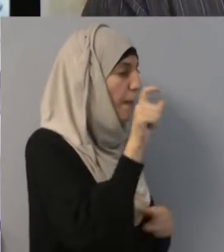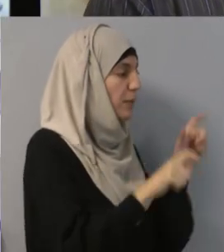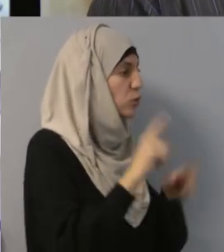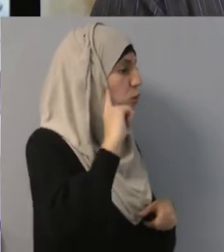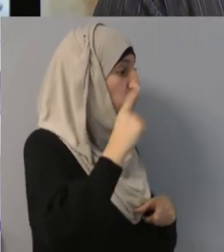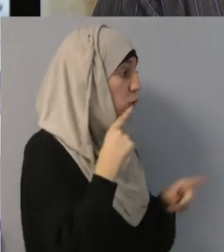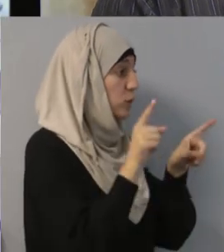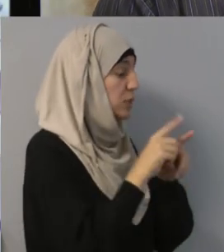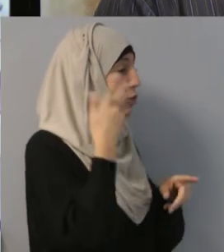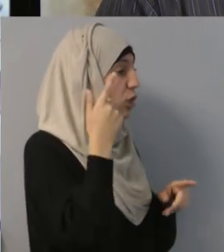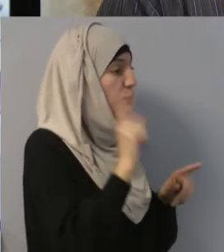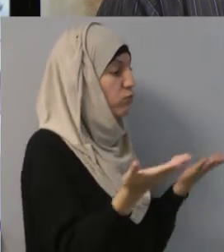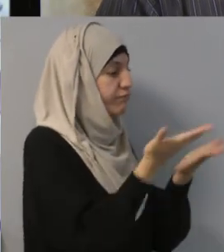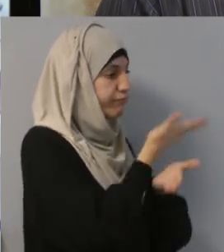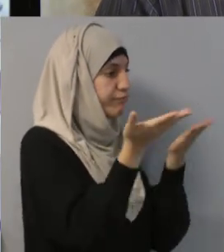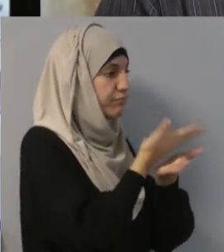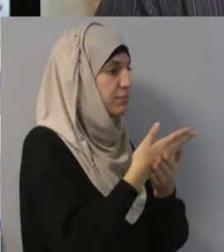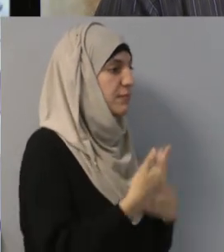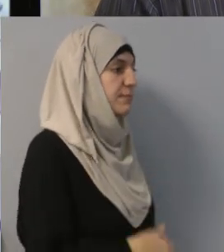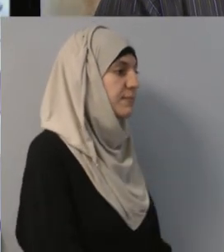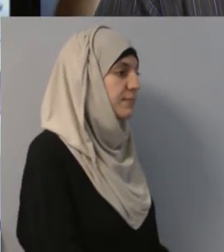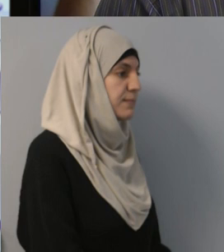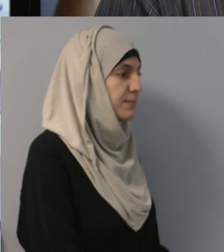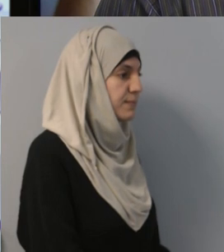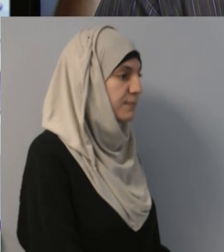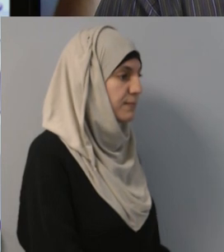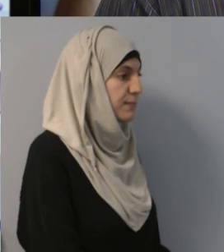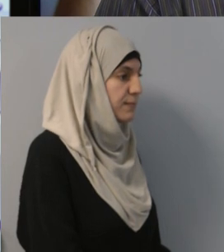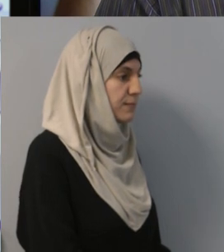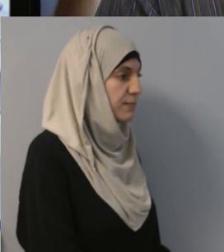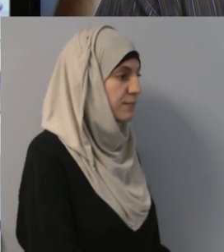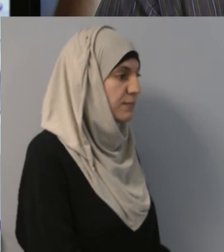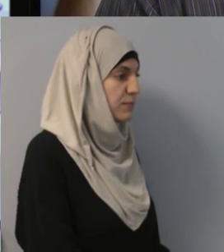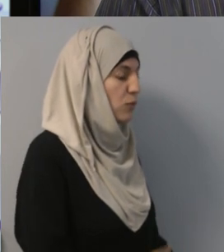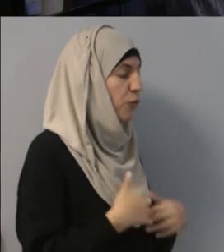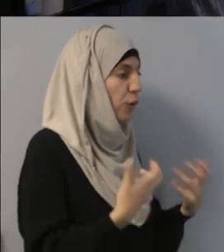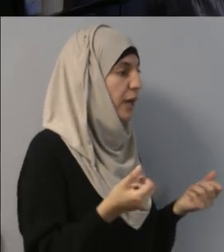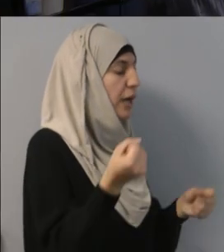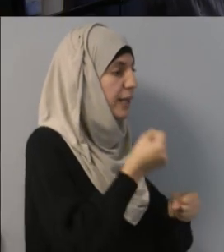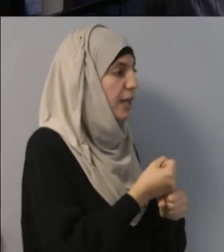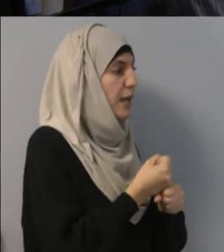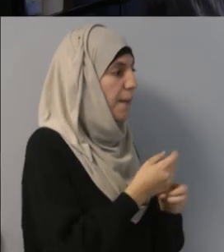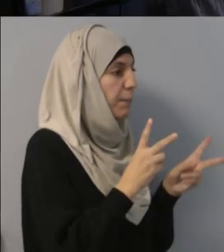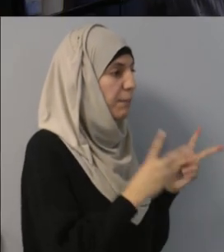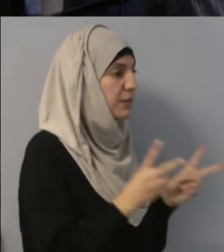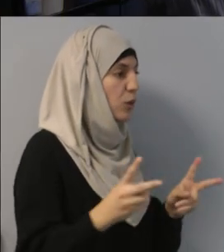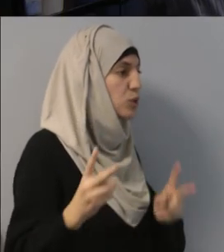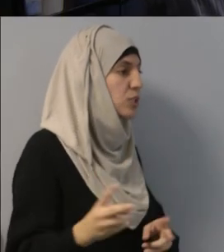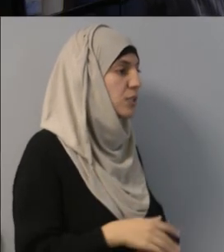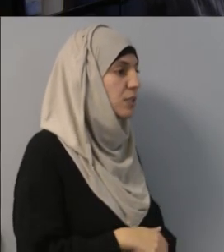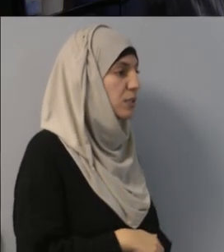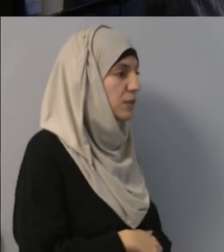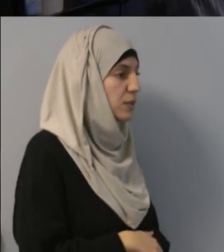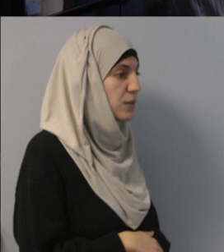c'est celui qu'on a du mal à développer, c'est celui où on voudrait créer des supports pédagogiques pour permettre à tous les sourds